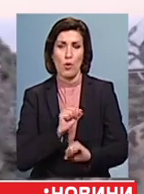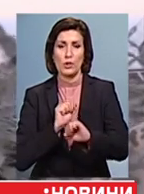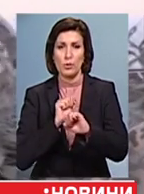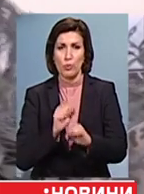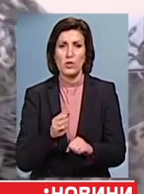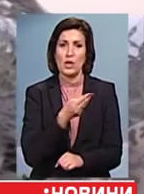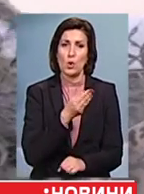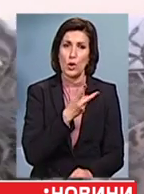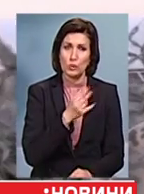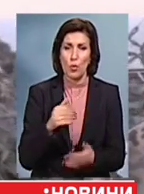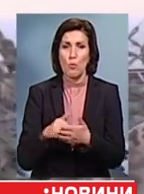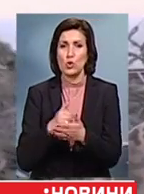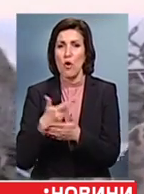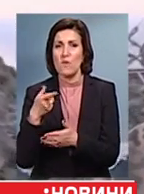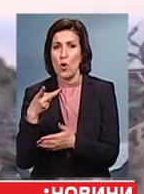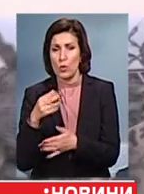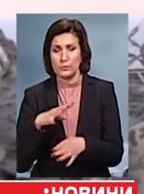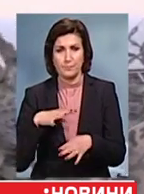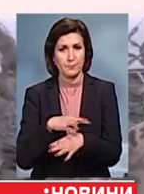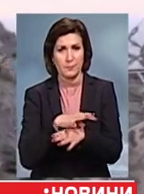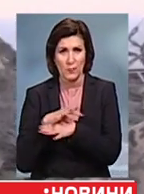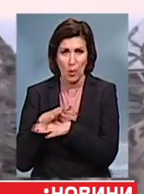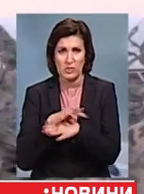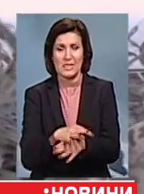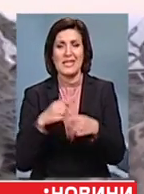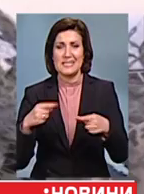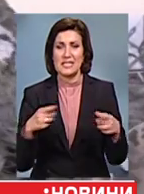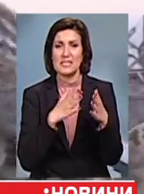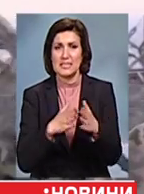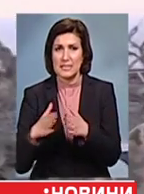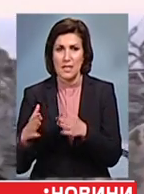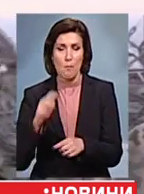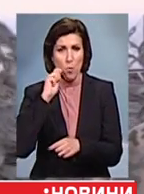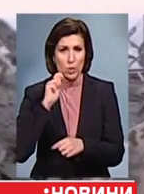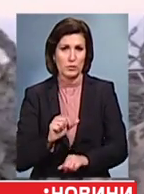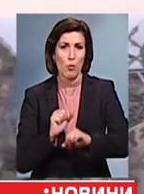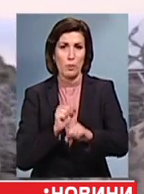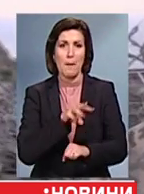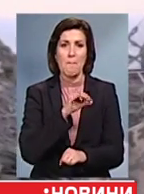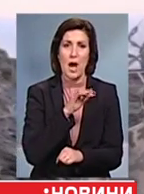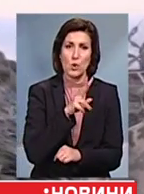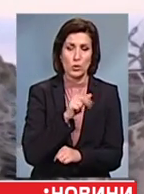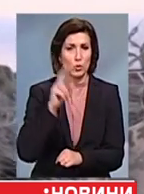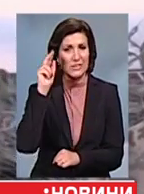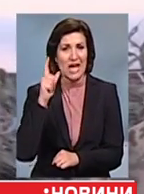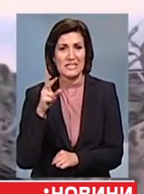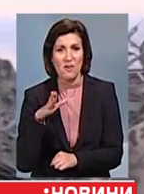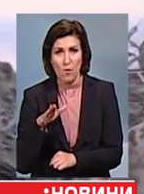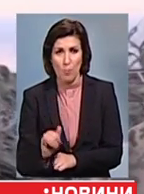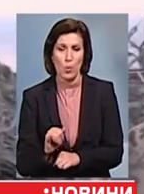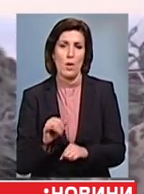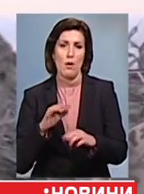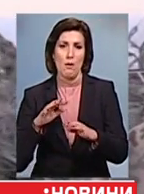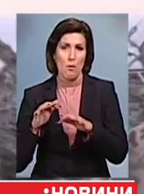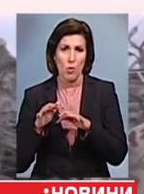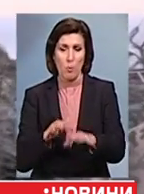та Новгородському були обстріляні з гранатометів різних систем, а по українських укріпленнях в Майорську та Зайцевому окупанти